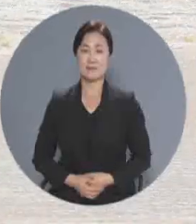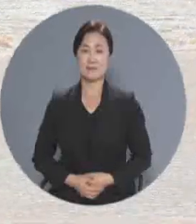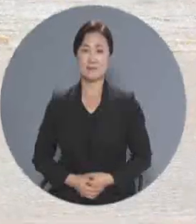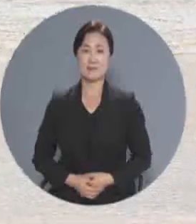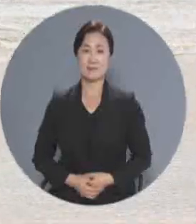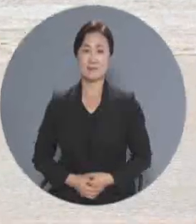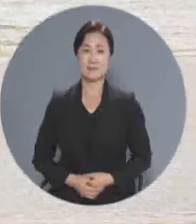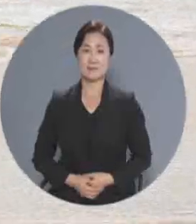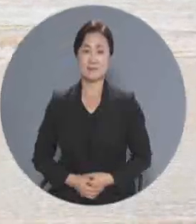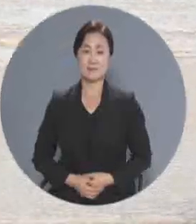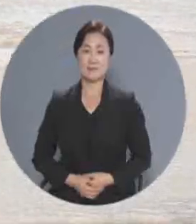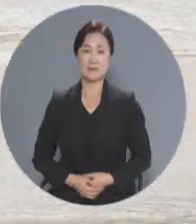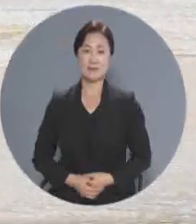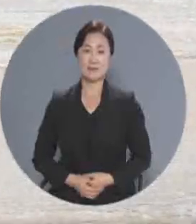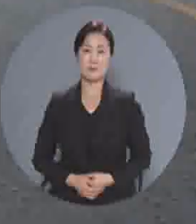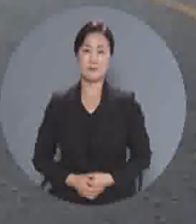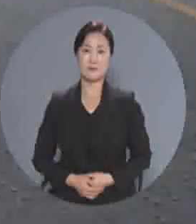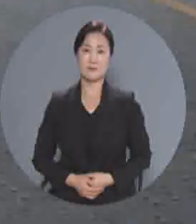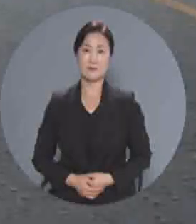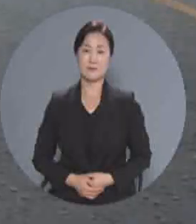뉴스 김윤입니다.